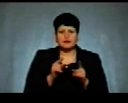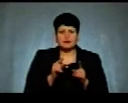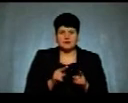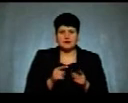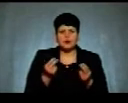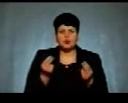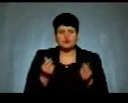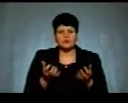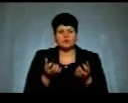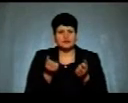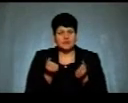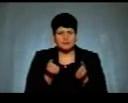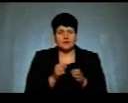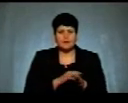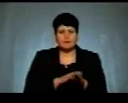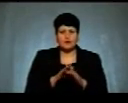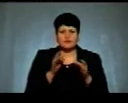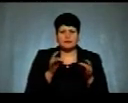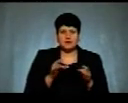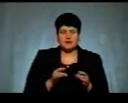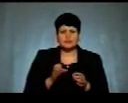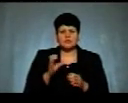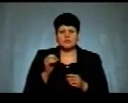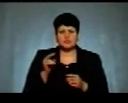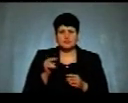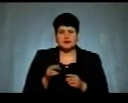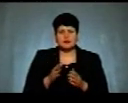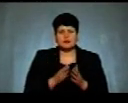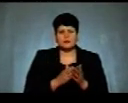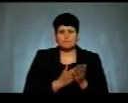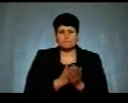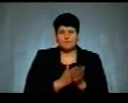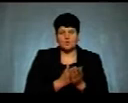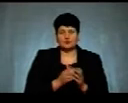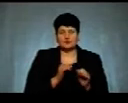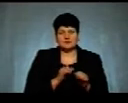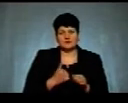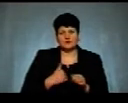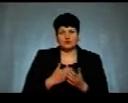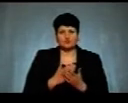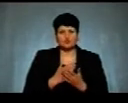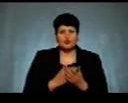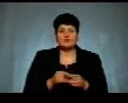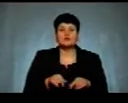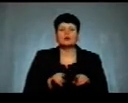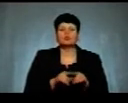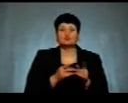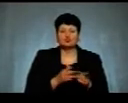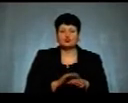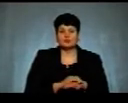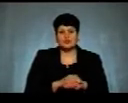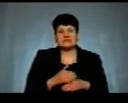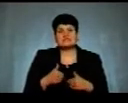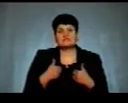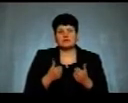грошове отримання, як повний пакет соціальних послуг і захисту військовослужбовця. Тому, будь ласка,